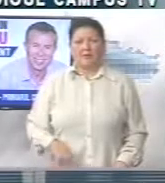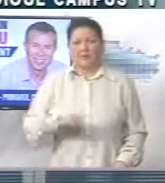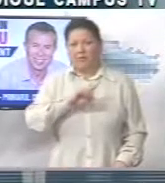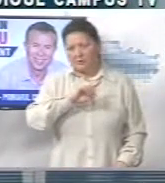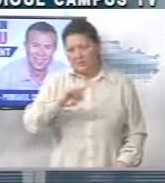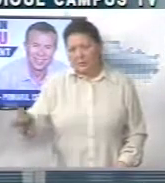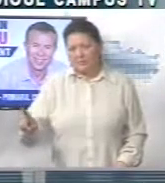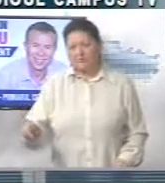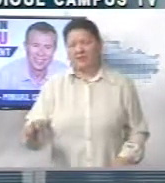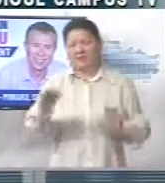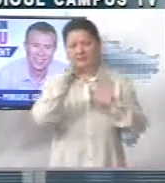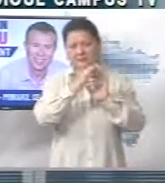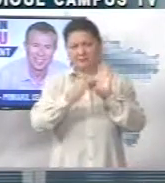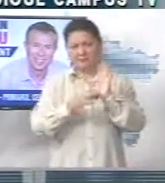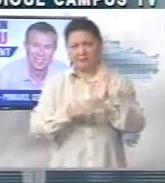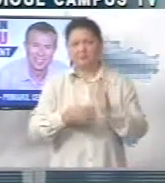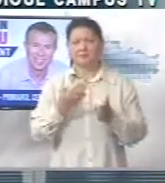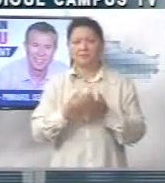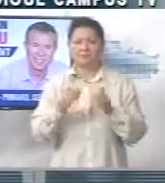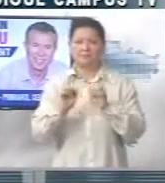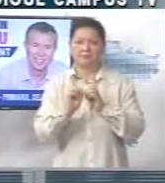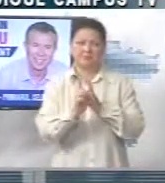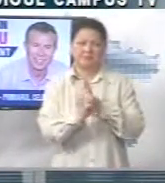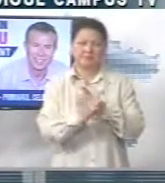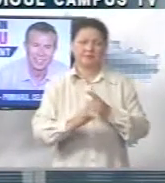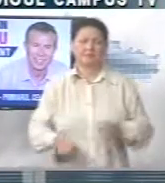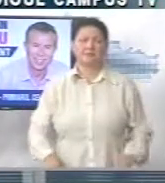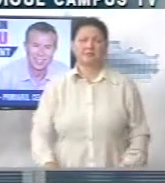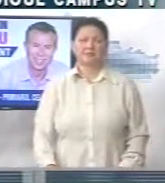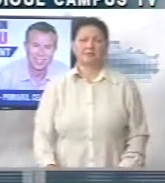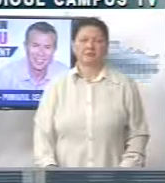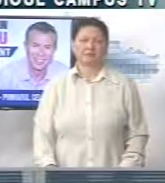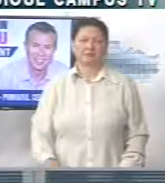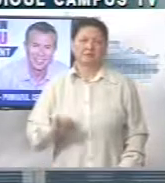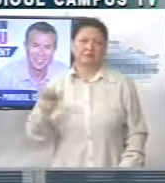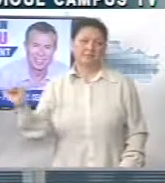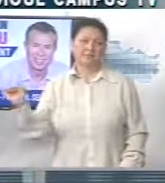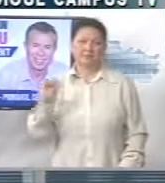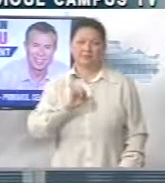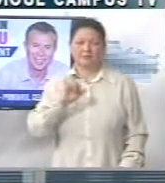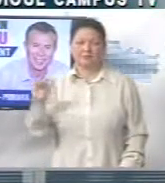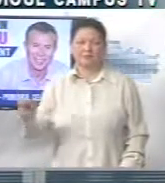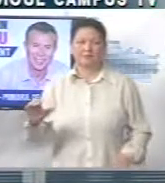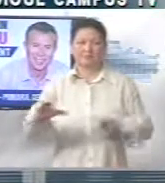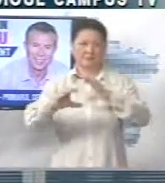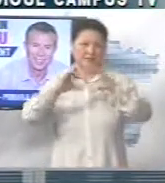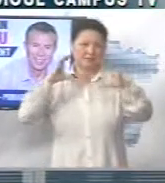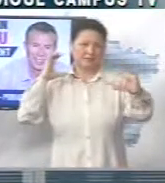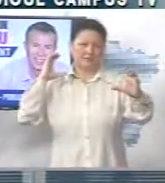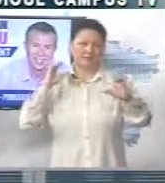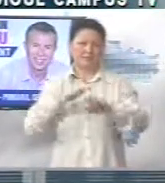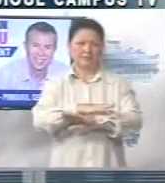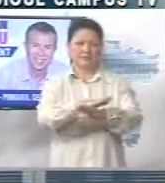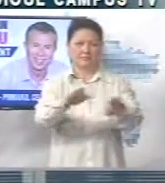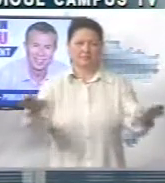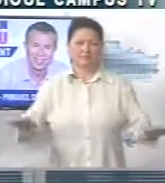foarte concrete pentru a modifica anumite chestiuni în sistemul de circulație, să-l adaptăm noilor